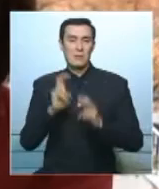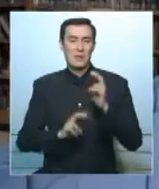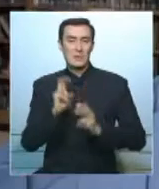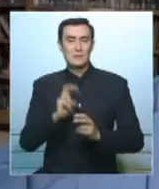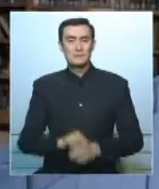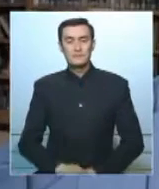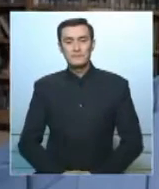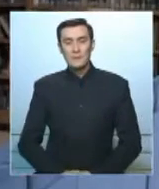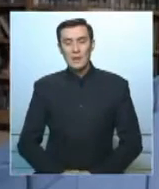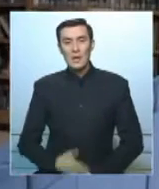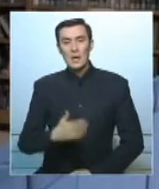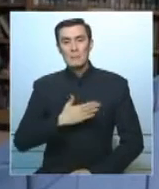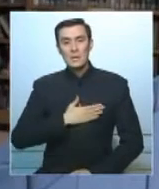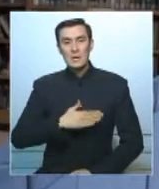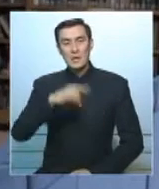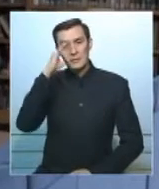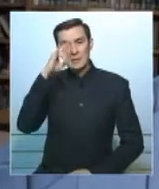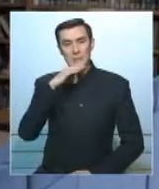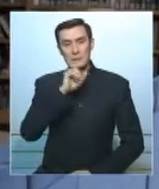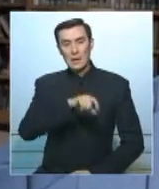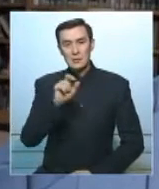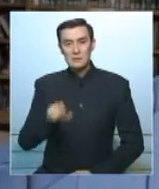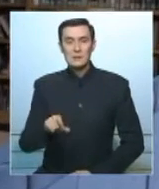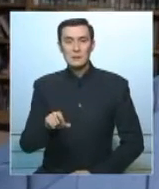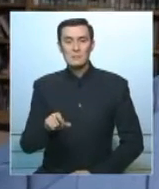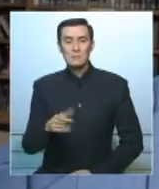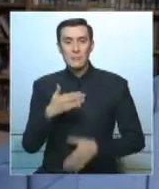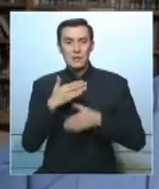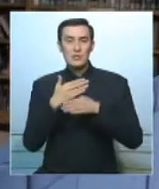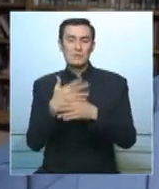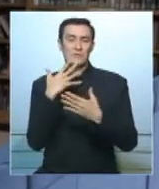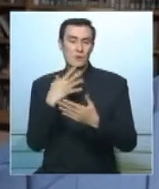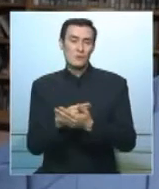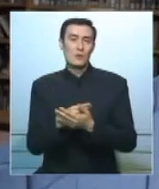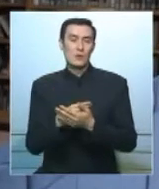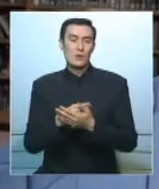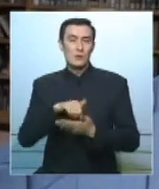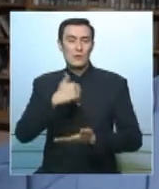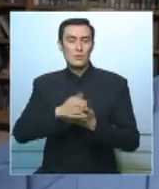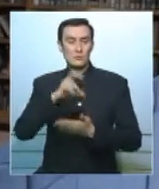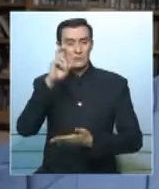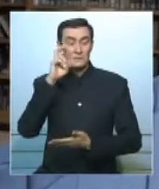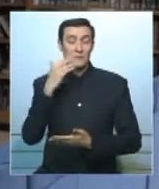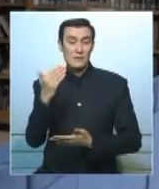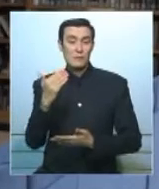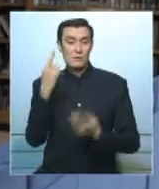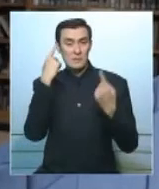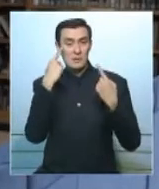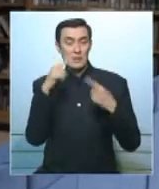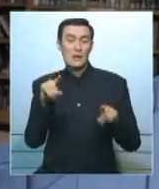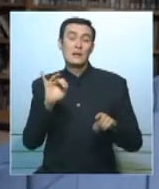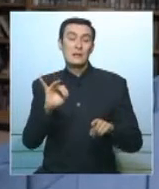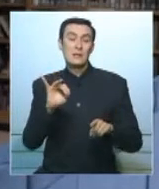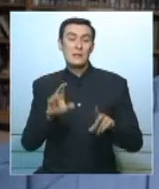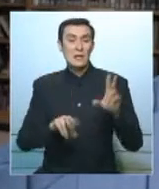предприятиях. Мы, казахстанцы, поддерживаем своего президента во всех его начинаниях и